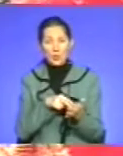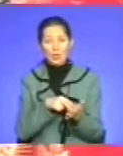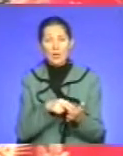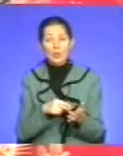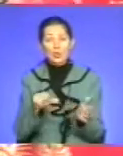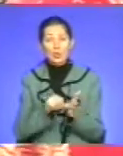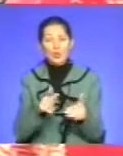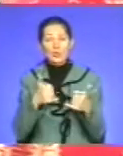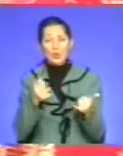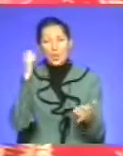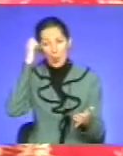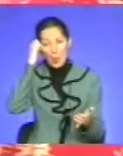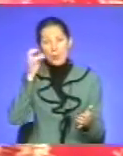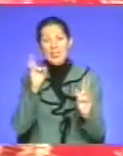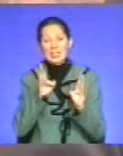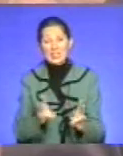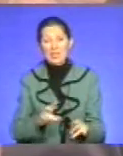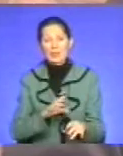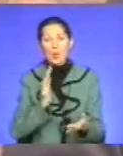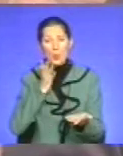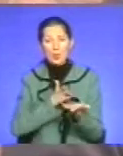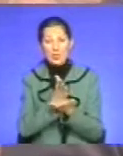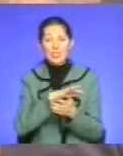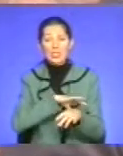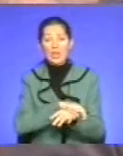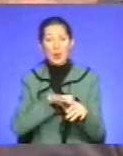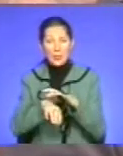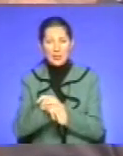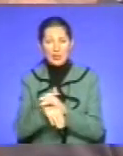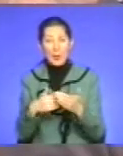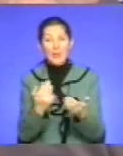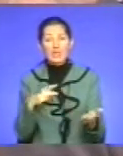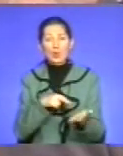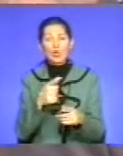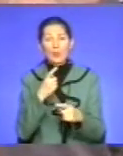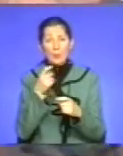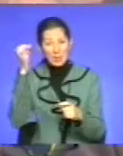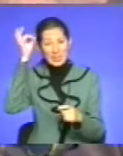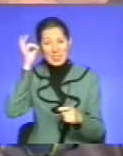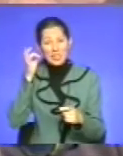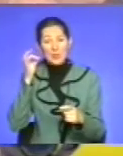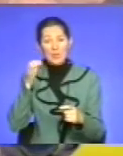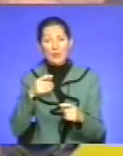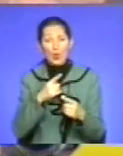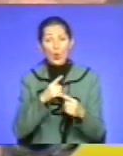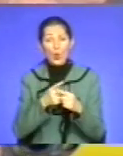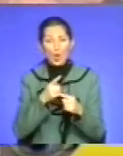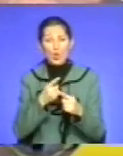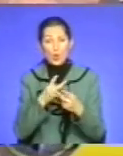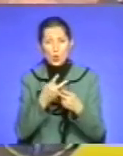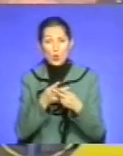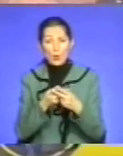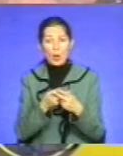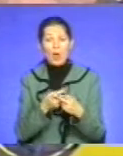репресій, відправили панахиду за загиблими. Перед приходом німців у тюрмах НКВД Західної України були розстріляні і помордовані